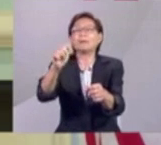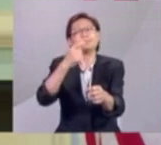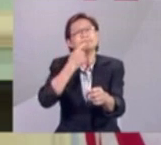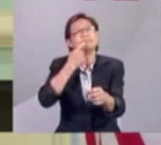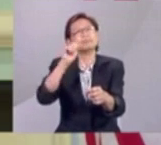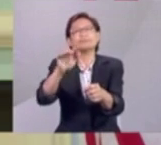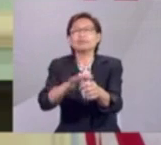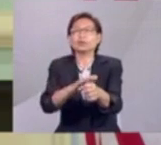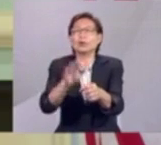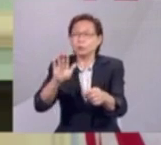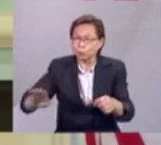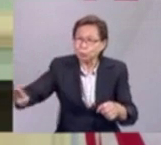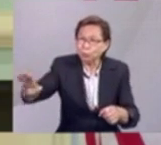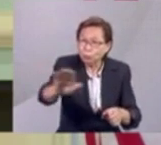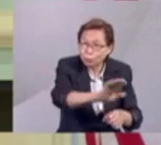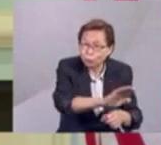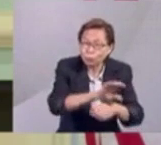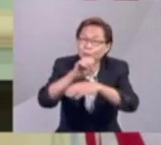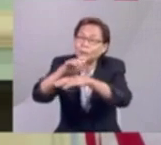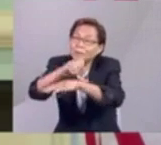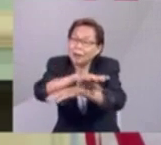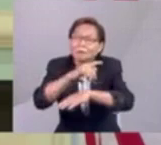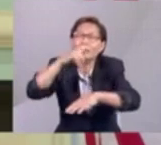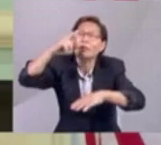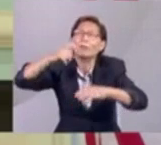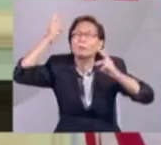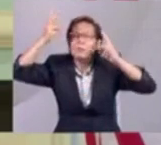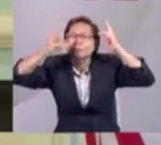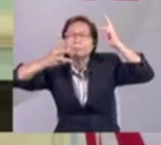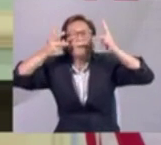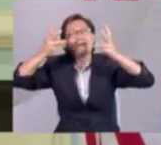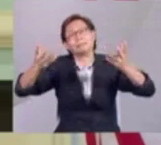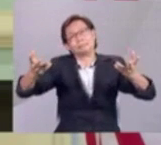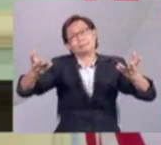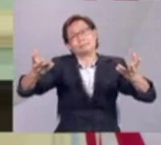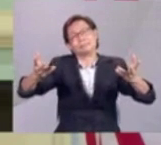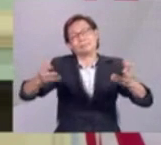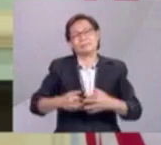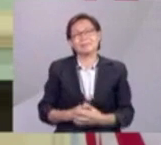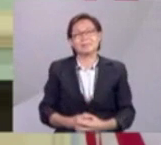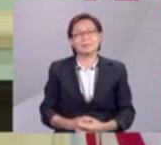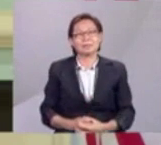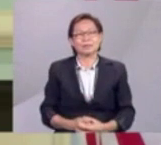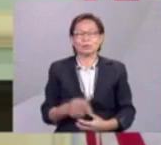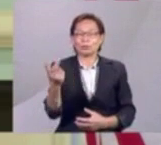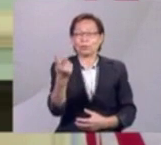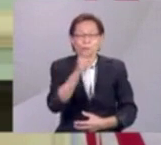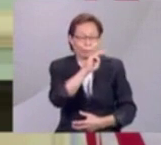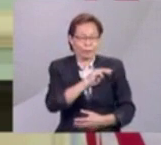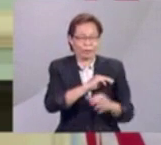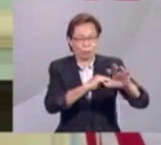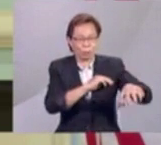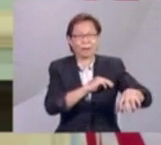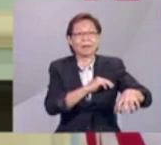oleh itu orang ramai dinasehatkan tidak perlu bimbang karena seperti yang disebutkan oleh dua Kementerian tadi